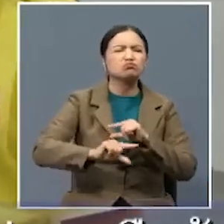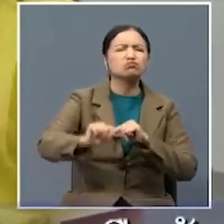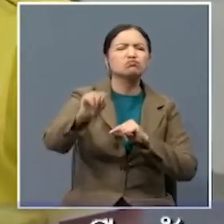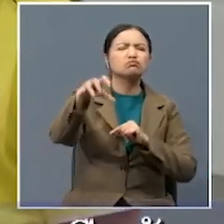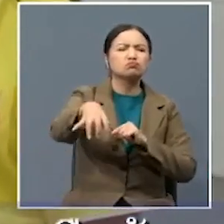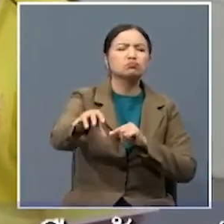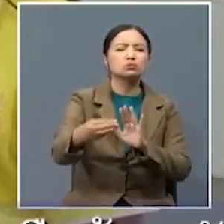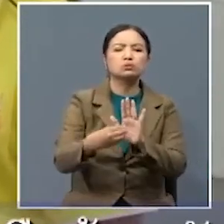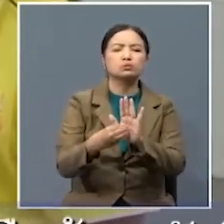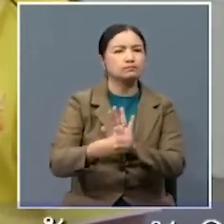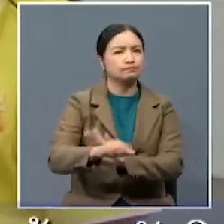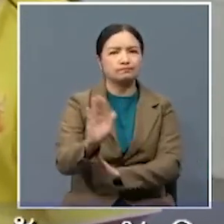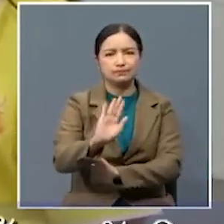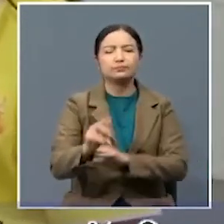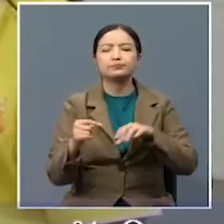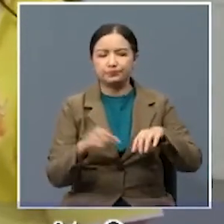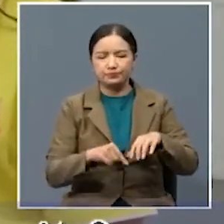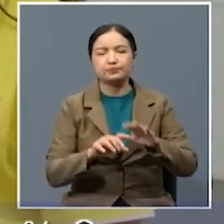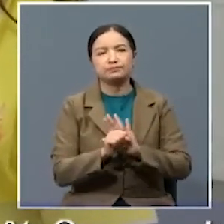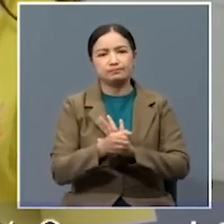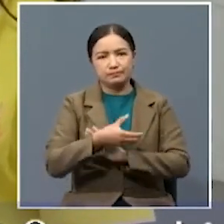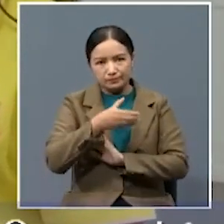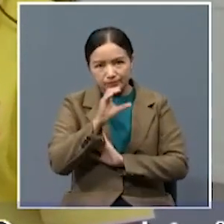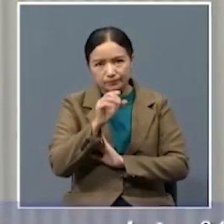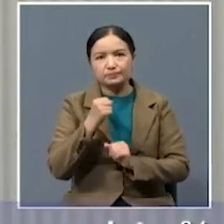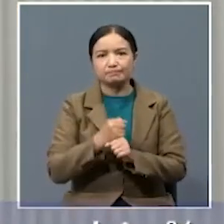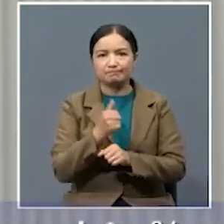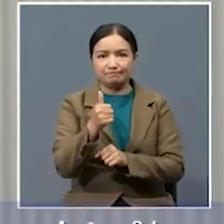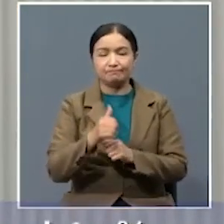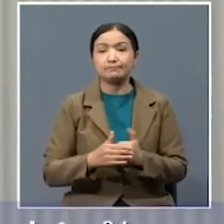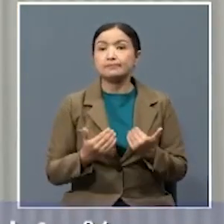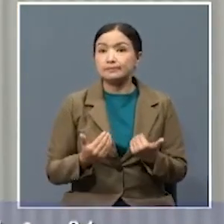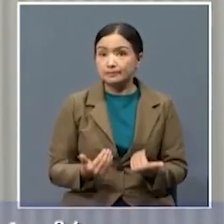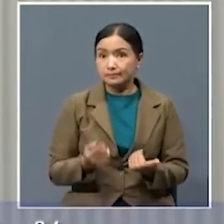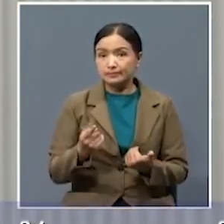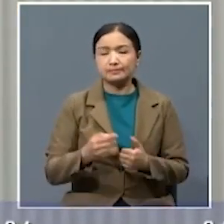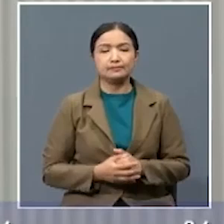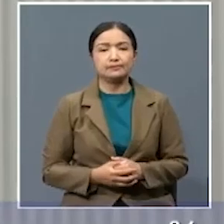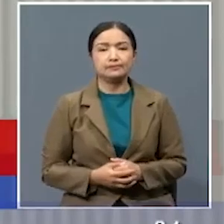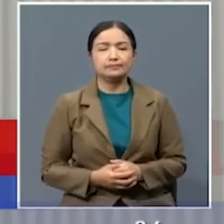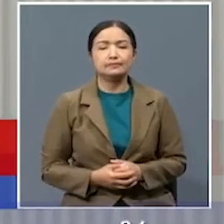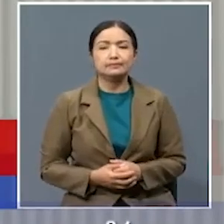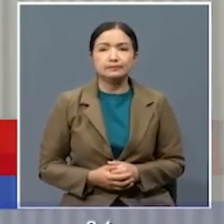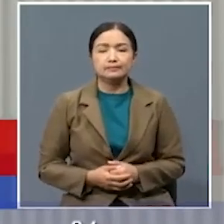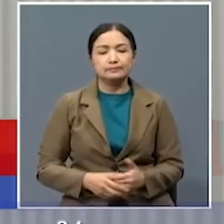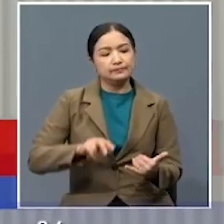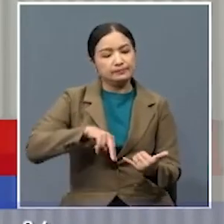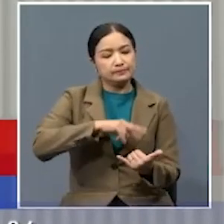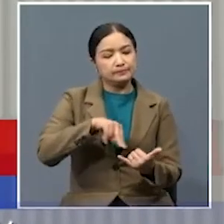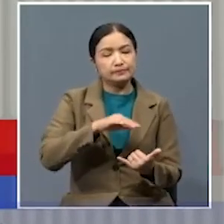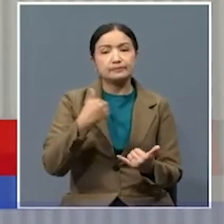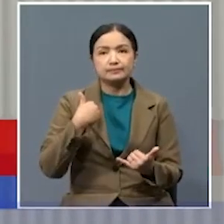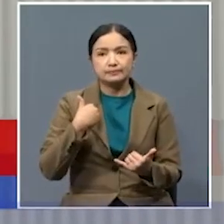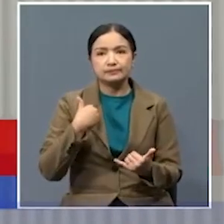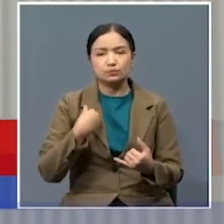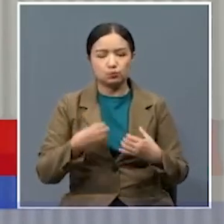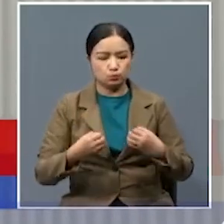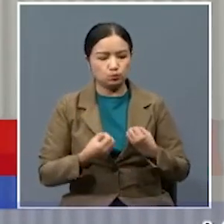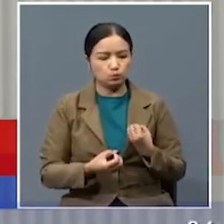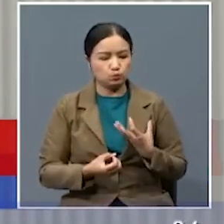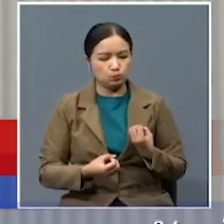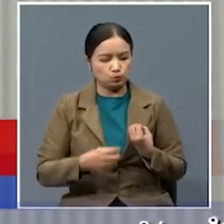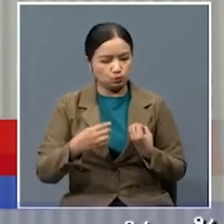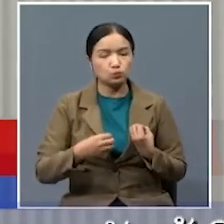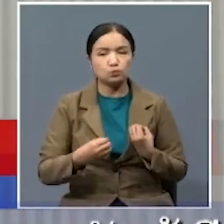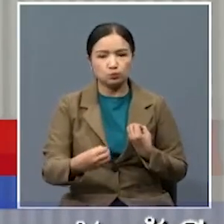รงพยาบาลในกรุงเทพมหานคร ตอนนี้มีการตรวจวินิจฉัยเพิ่มเติมก็คือการอัลตราฟังหัวใจซึ่งเราได้ท